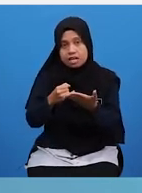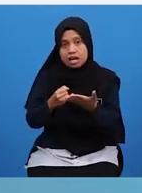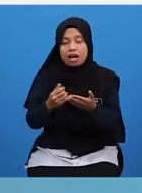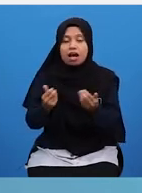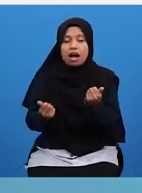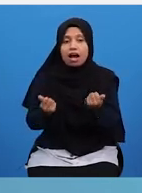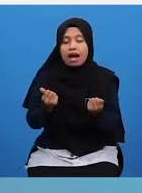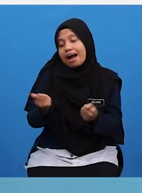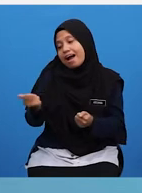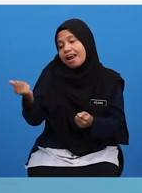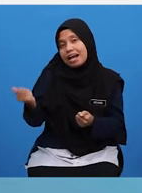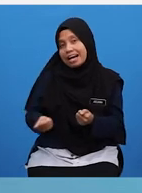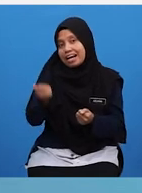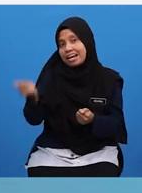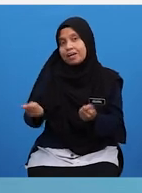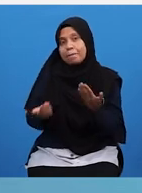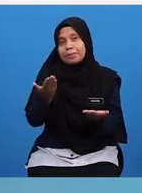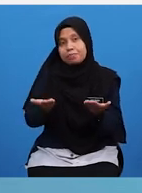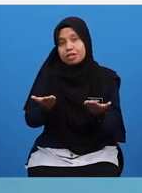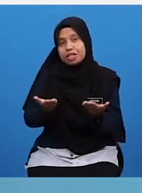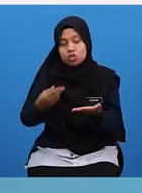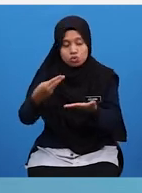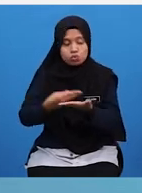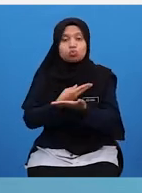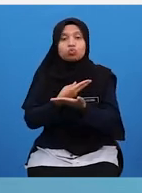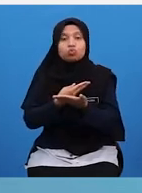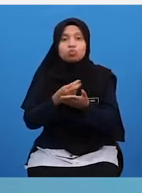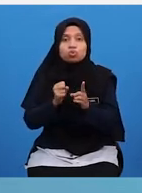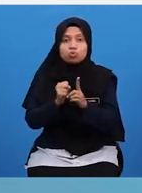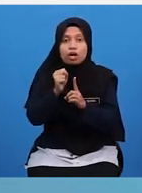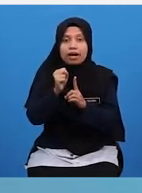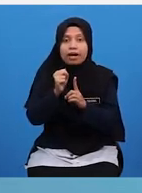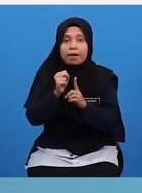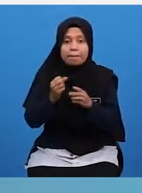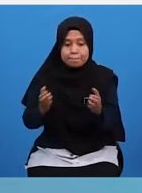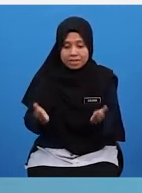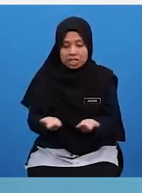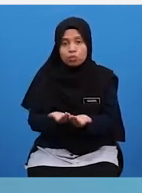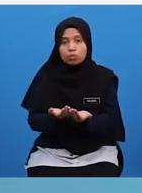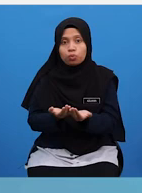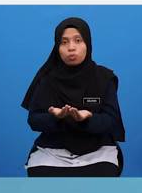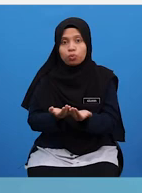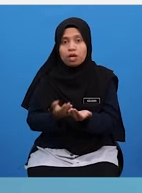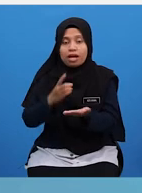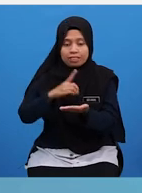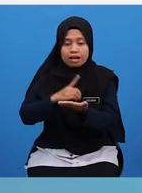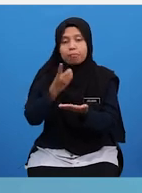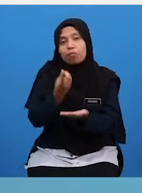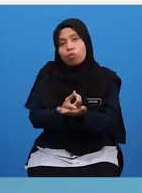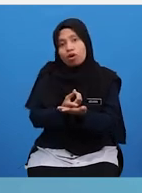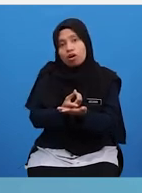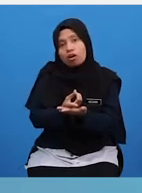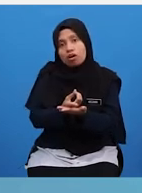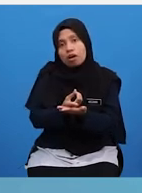alat penimbang, sudu penyukat, periuk peleburan, set